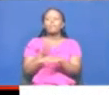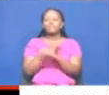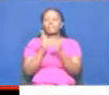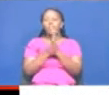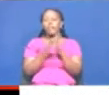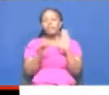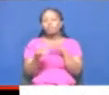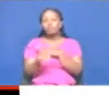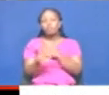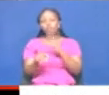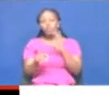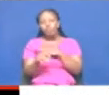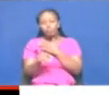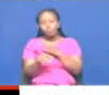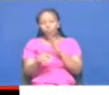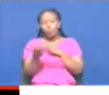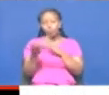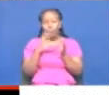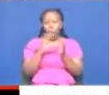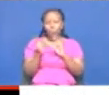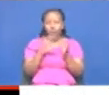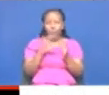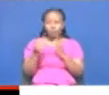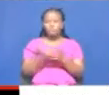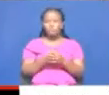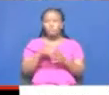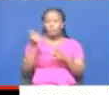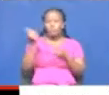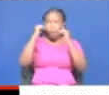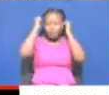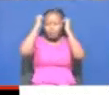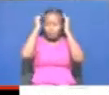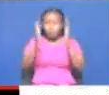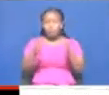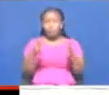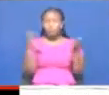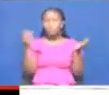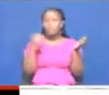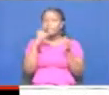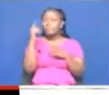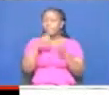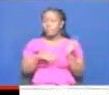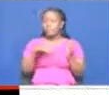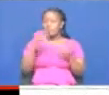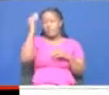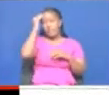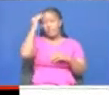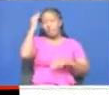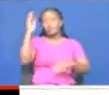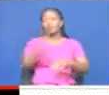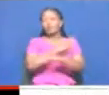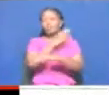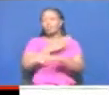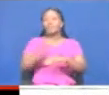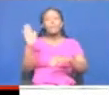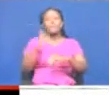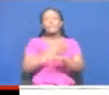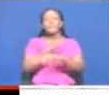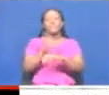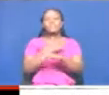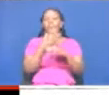supposed to sing them. Mwanafunzi mwingine Baraka Naende anasema masomo ya muziki pia yameimarisha ujuzi wao